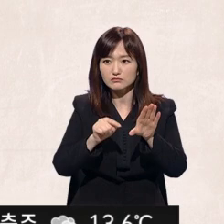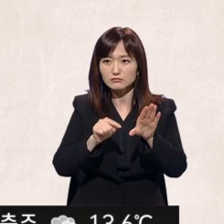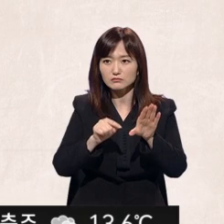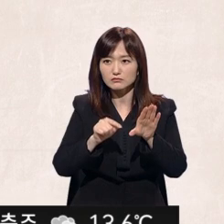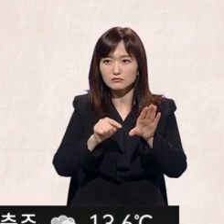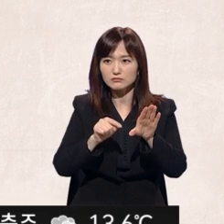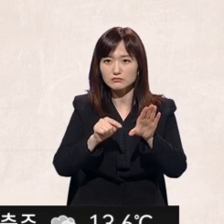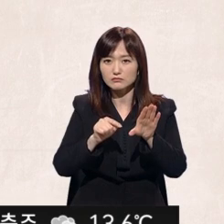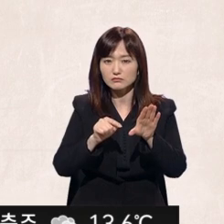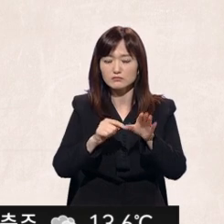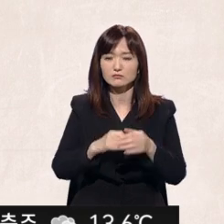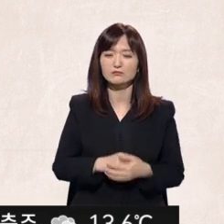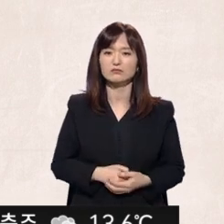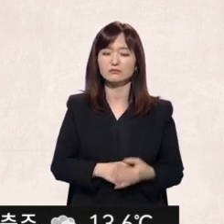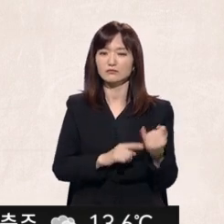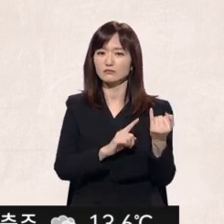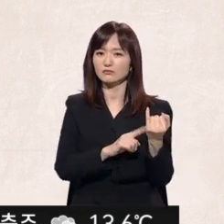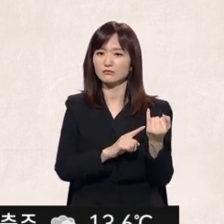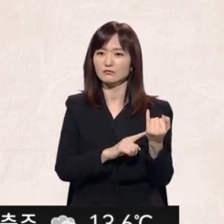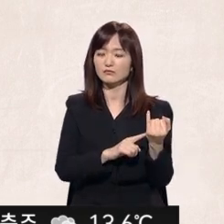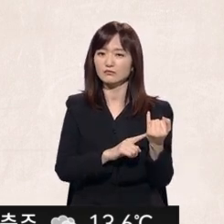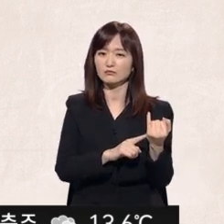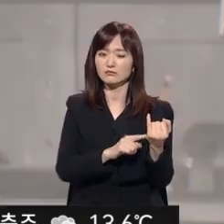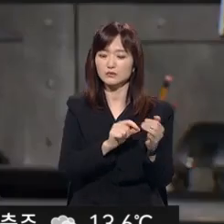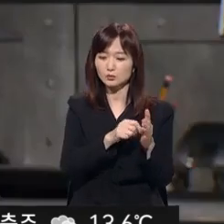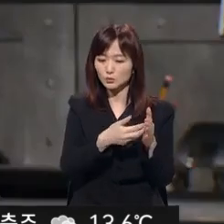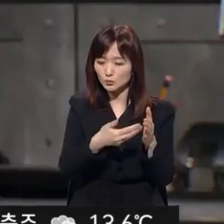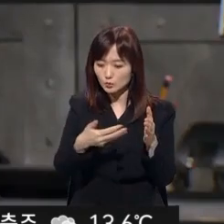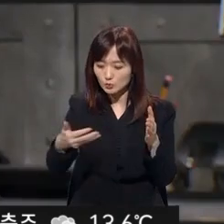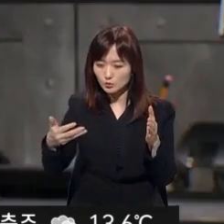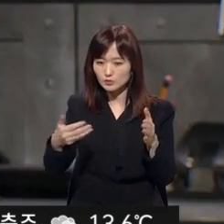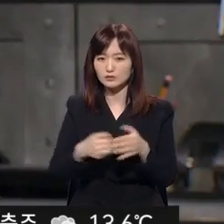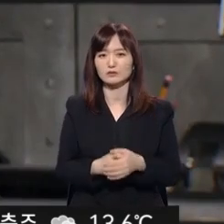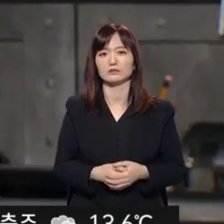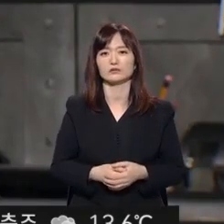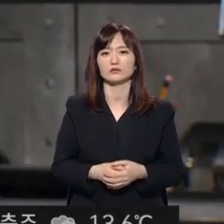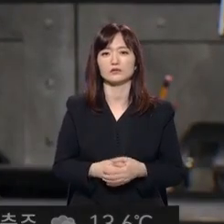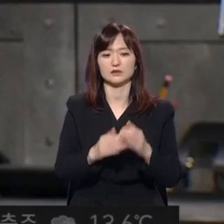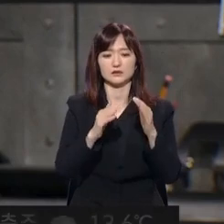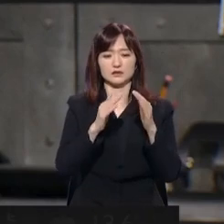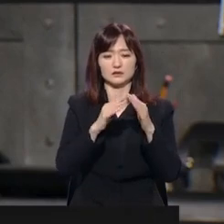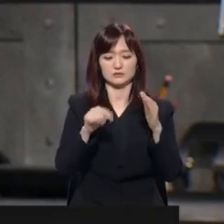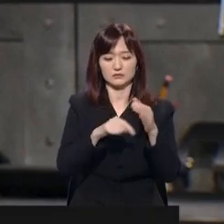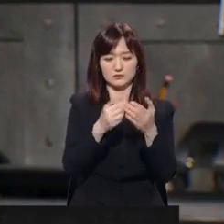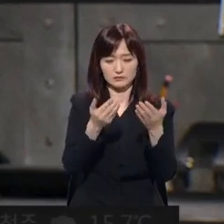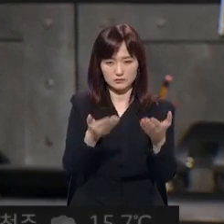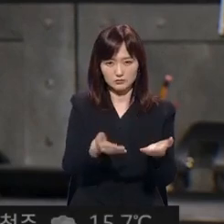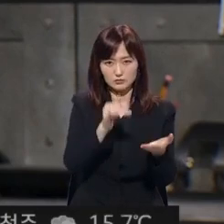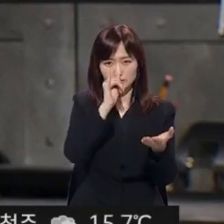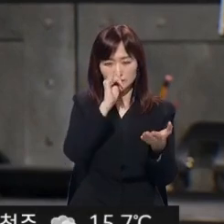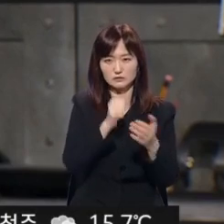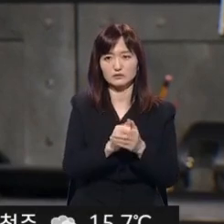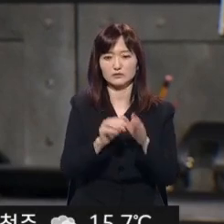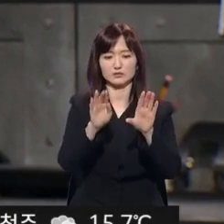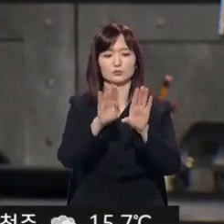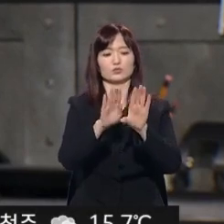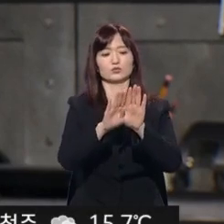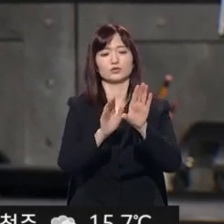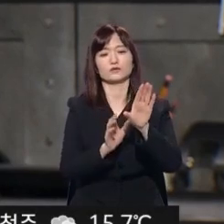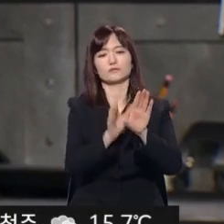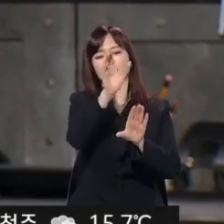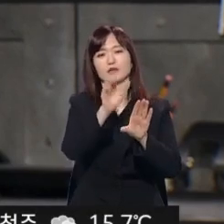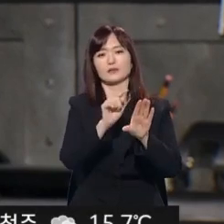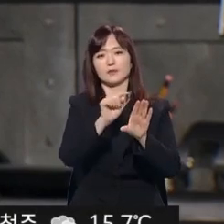했습니다 그렇습니다 여성인지 얼마 지난 뒤에 거실에서 쉬고 있는데 현관문에 도어락 있지 않습니까 그걸 삐삐